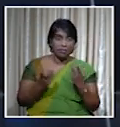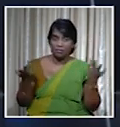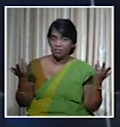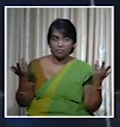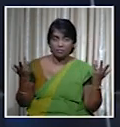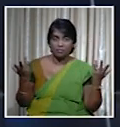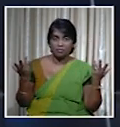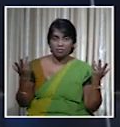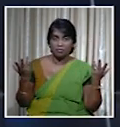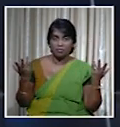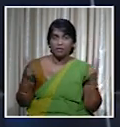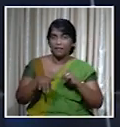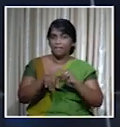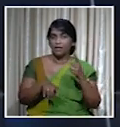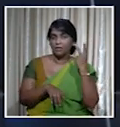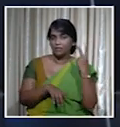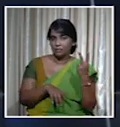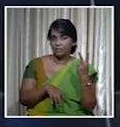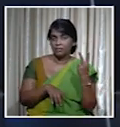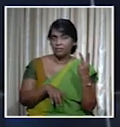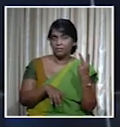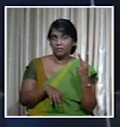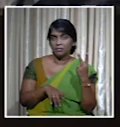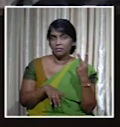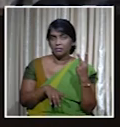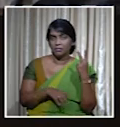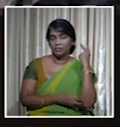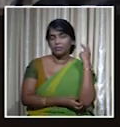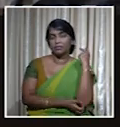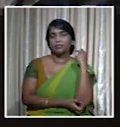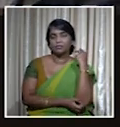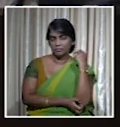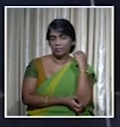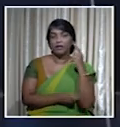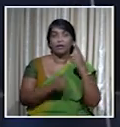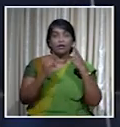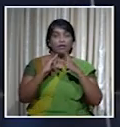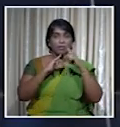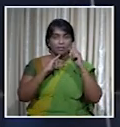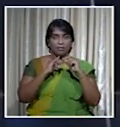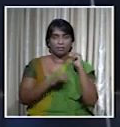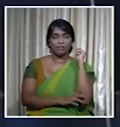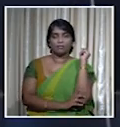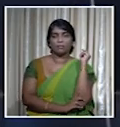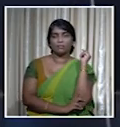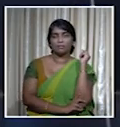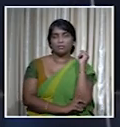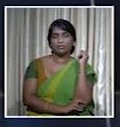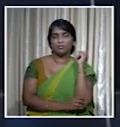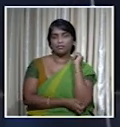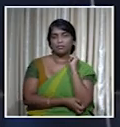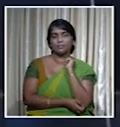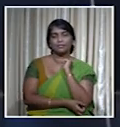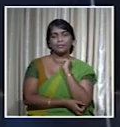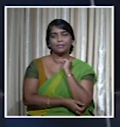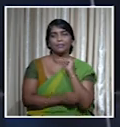නැද්ද? ඔබතුමාට විනාඩි 2යි. ගරු මන්ත්‍රීතුමා. විනාඩි 2යි තව. හරි. විශ්වවිද්‍යාල ප්‍රශ්නයක් වෙන මගේ කාලේ. එනිසා